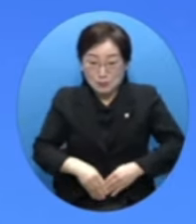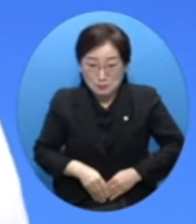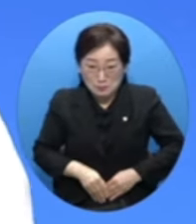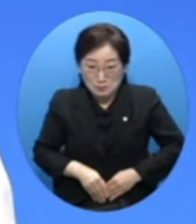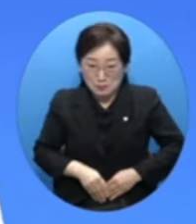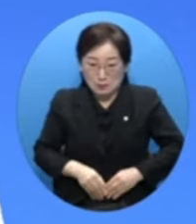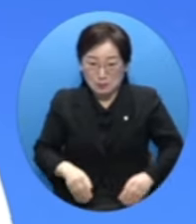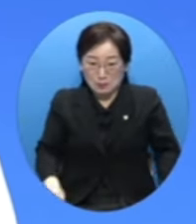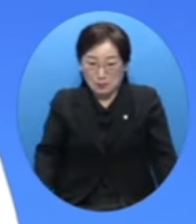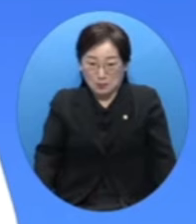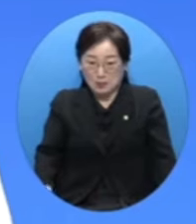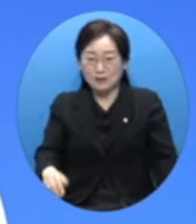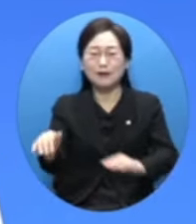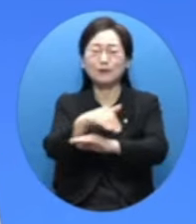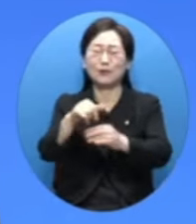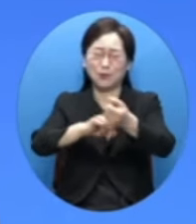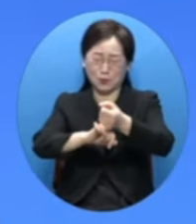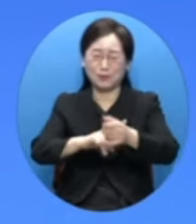돼요.